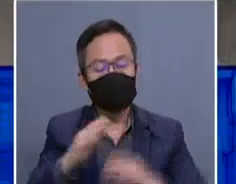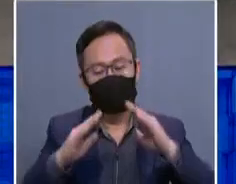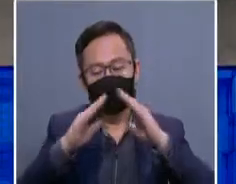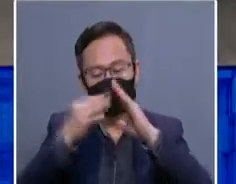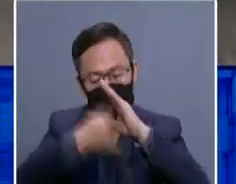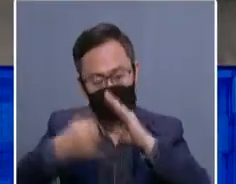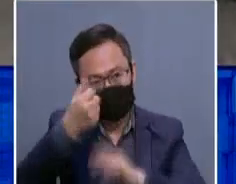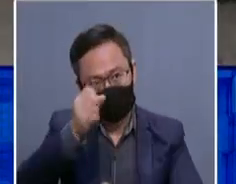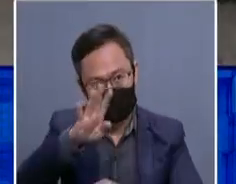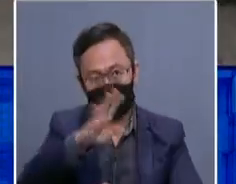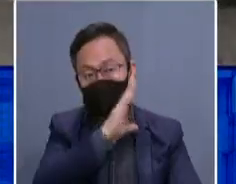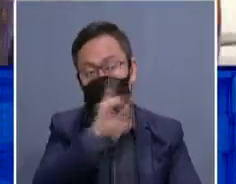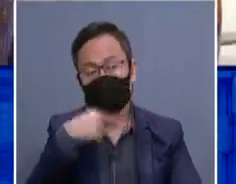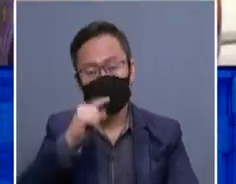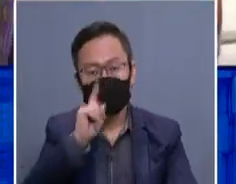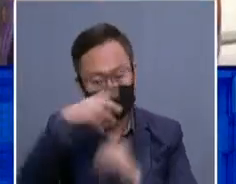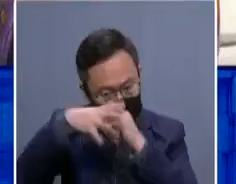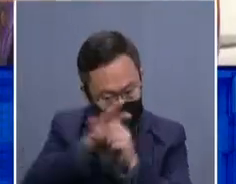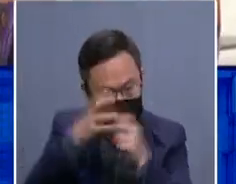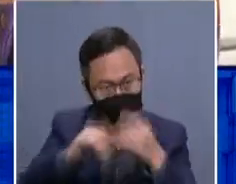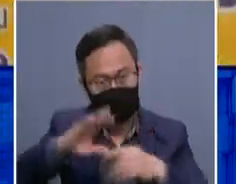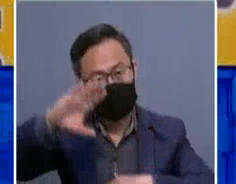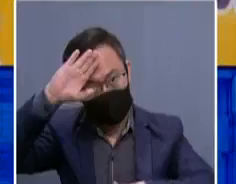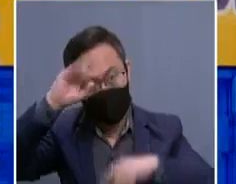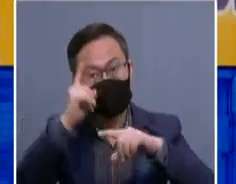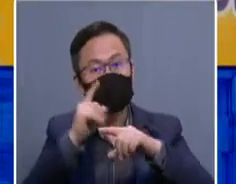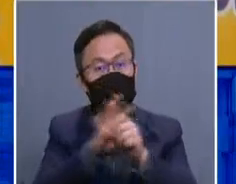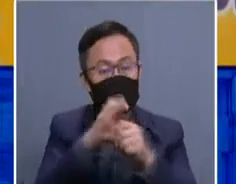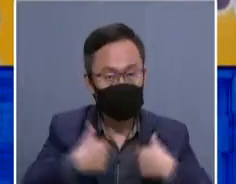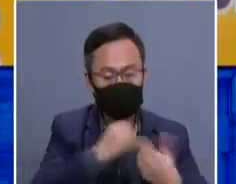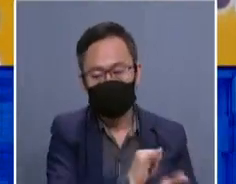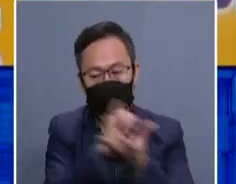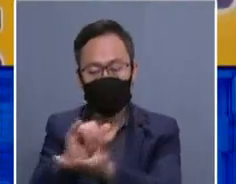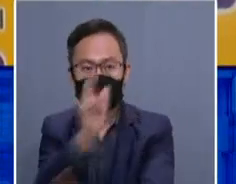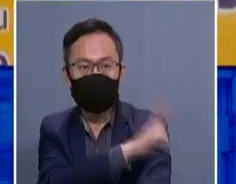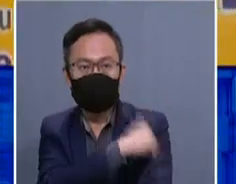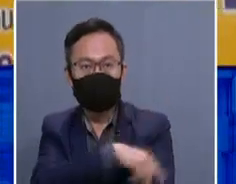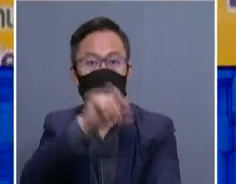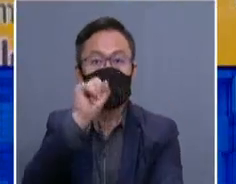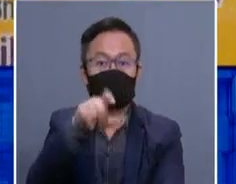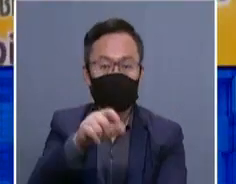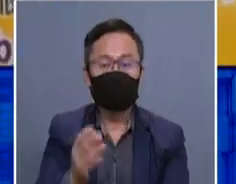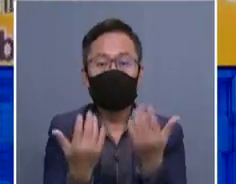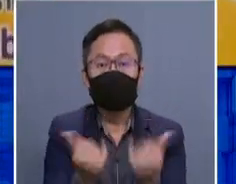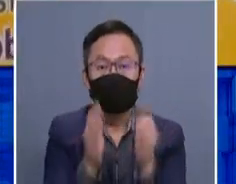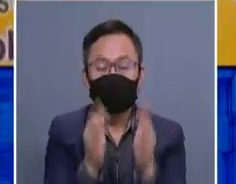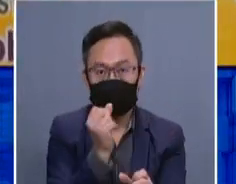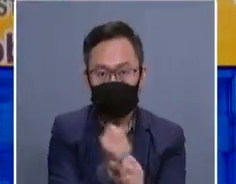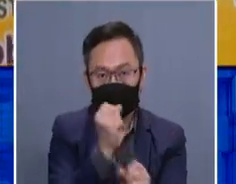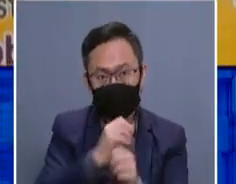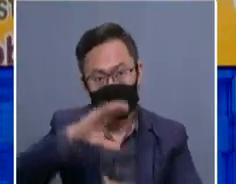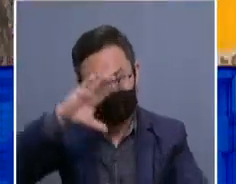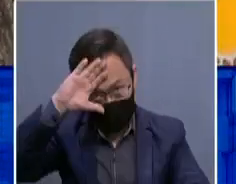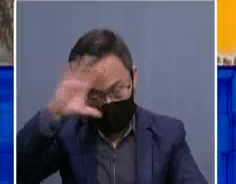ลทันทีสำหรับคลัสเตอร์เฝออินเตอร์เนี่ยนะคะที่ร้านเฝออินเตอร์ผู้ป่วยเป็นพนักงานติดเชื้อเนี่ย16คน